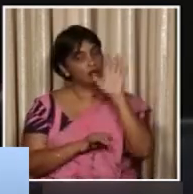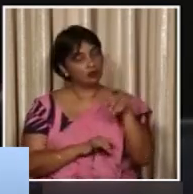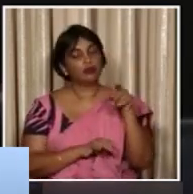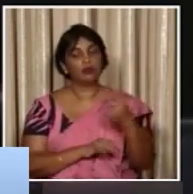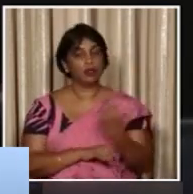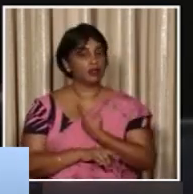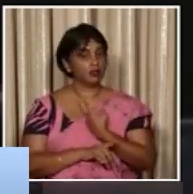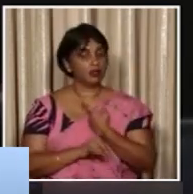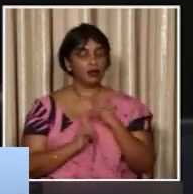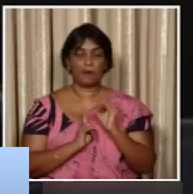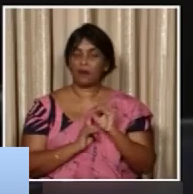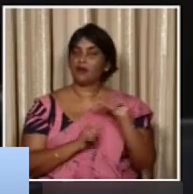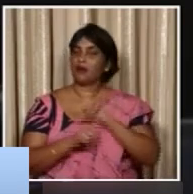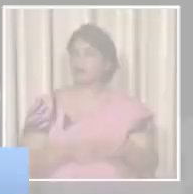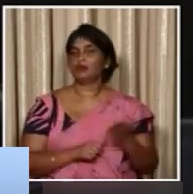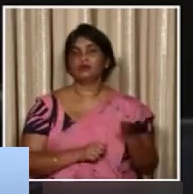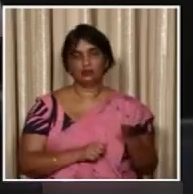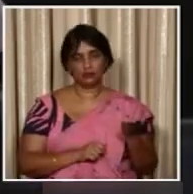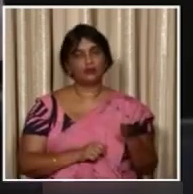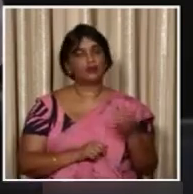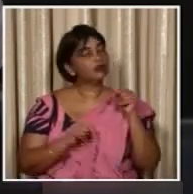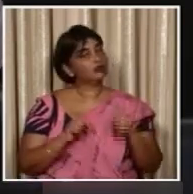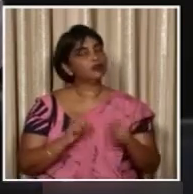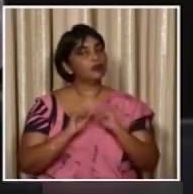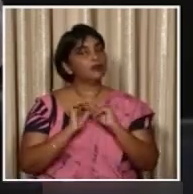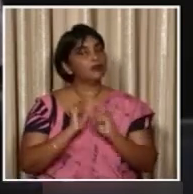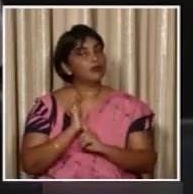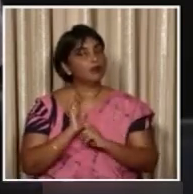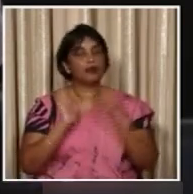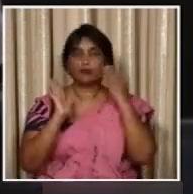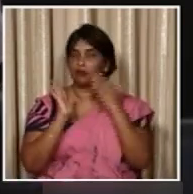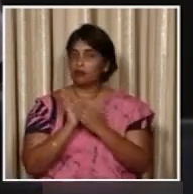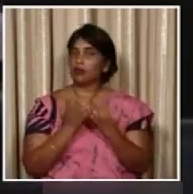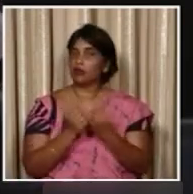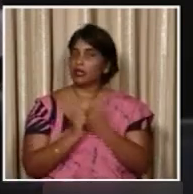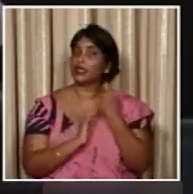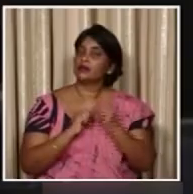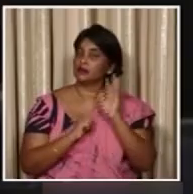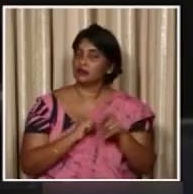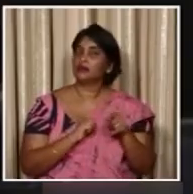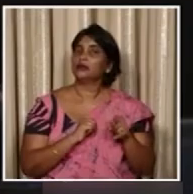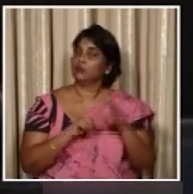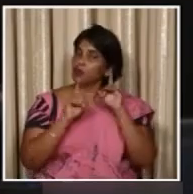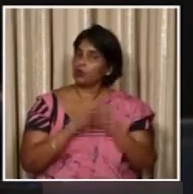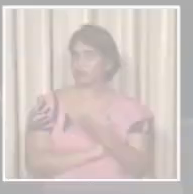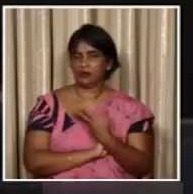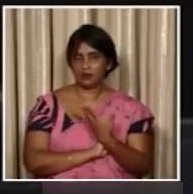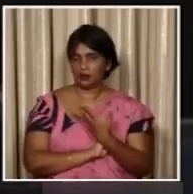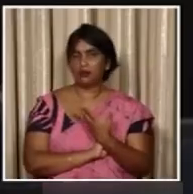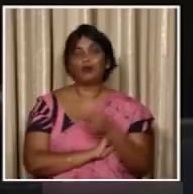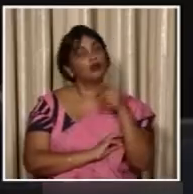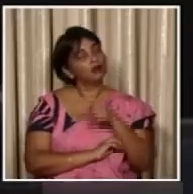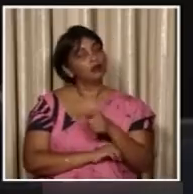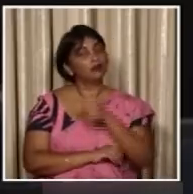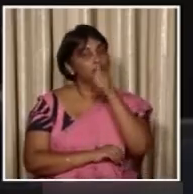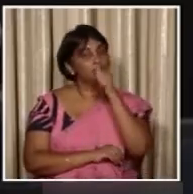තනි පෞද්ගලික ආයතනයක ඒකාධිකාරියක් ඇතිනො. දැන් මේ පනතෙන් ඔබතුමන්ලා කරන්නේ ඒකට අවශ්‍ය කරන නෛතික පදනම හදලා දෙන්නේ. ඉතින් මේක හංගන්න දෙයක් නැහැ. මේකේ